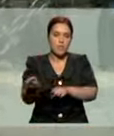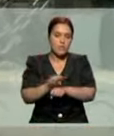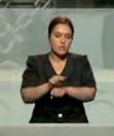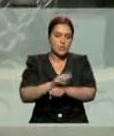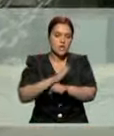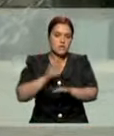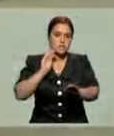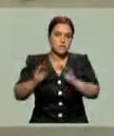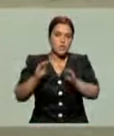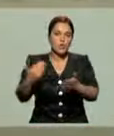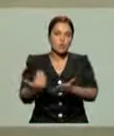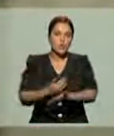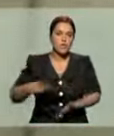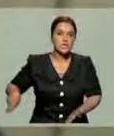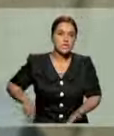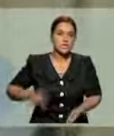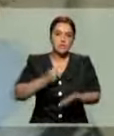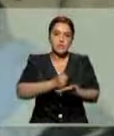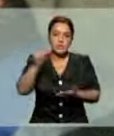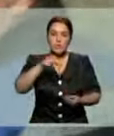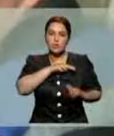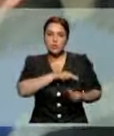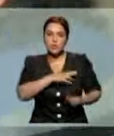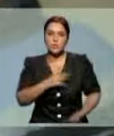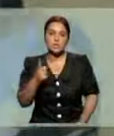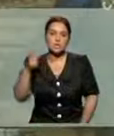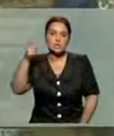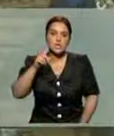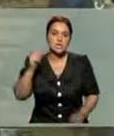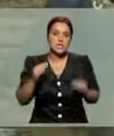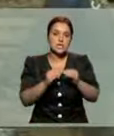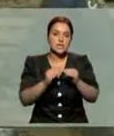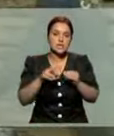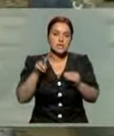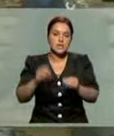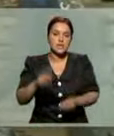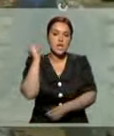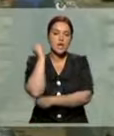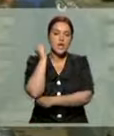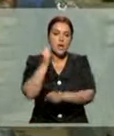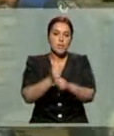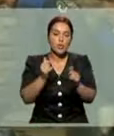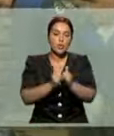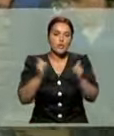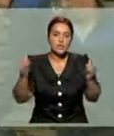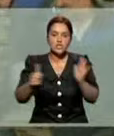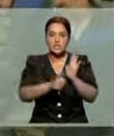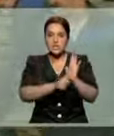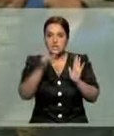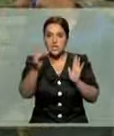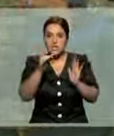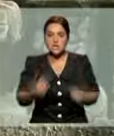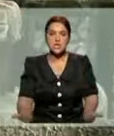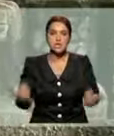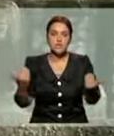и обрело новых хозяев. Тогда здесь трудилось около 100 человек. За 10 лет количество рабочих увеличилось уже в 6 раз.